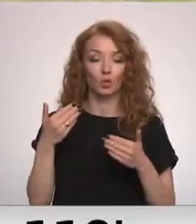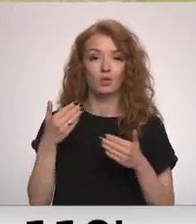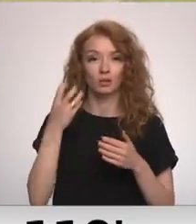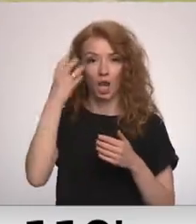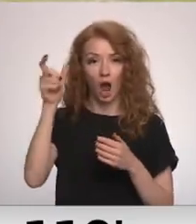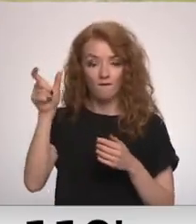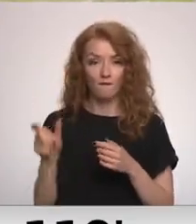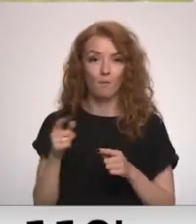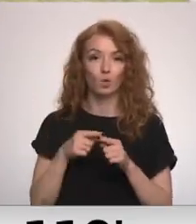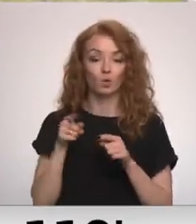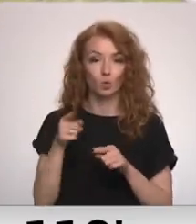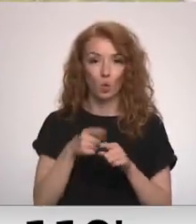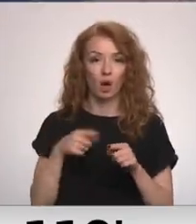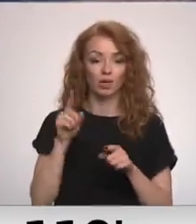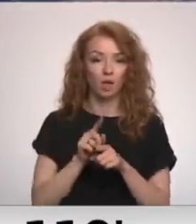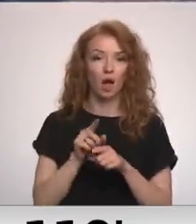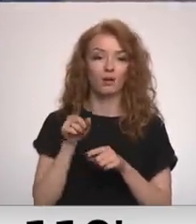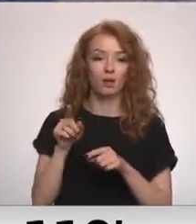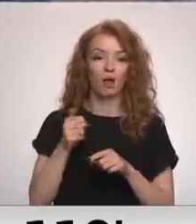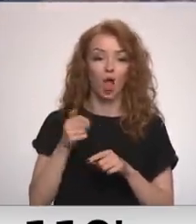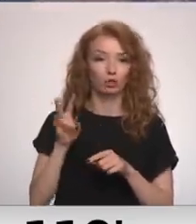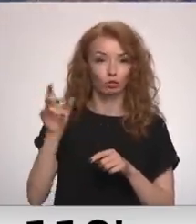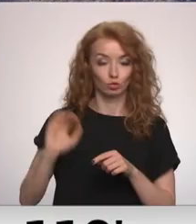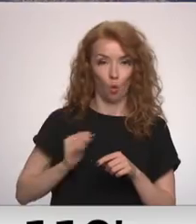tobrīd Kurzemes hercogam Mauricam, kurš